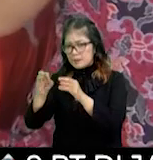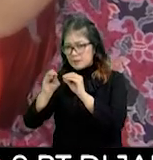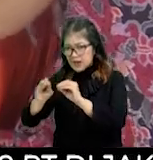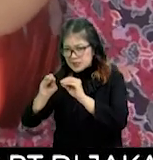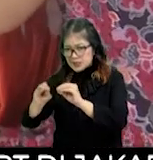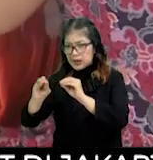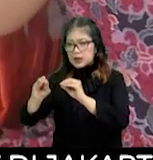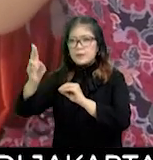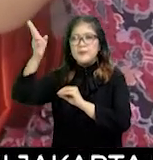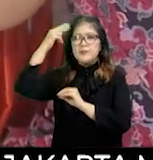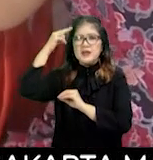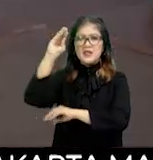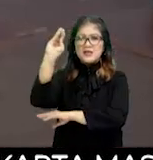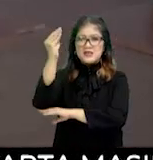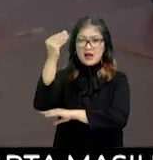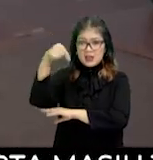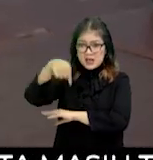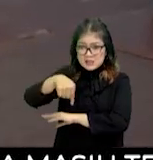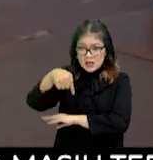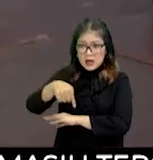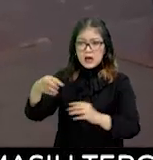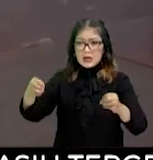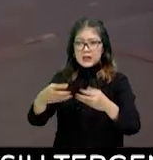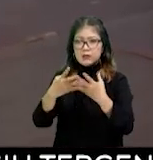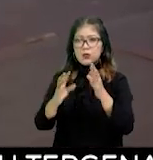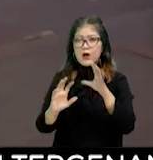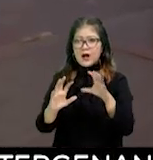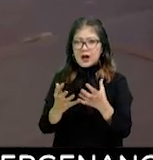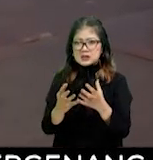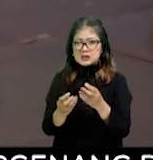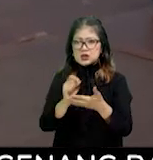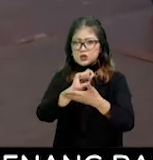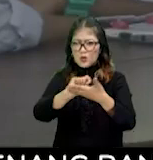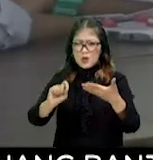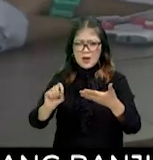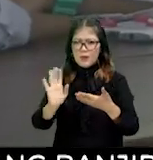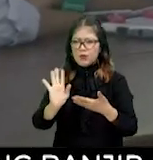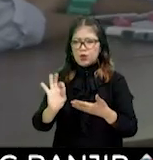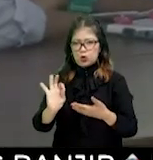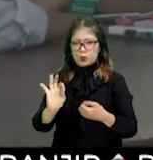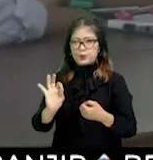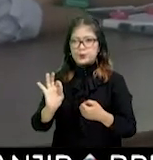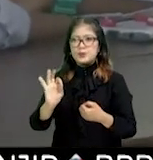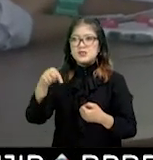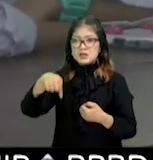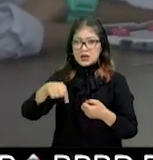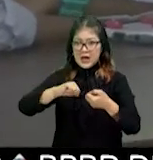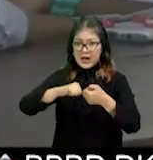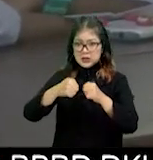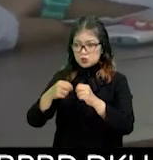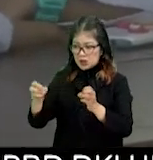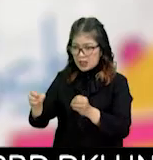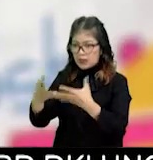Pemprov DKI Jakarta hingga kini belum menemukan satupun klaster sekolah pasca pemberlakuan PTM 100%. Saat ini kasus yang ditemukan merupakan